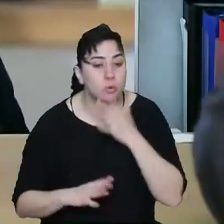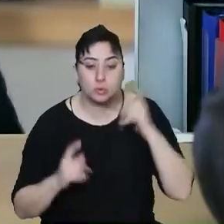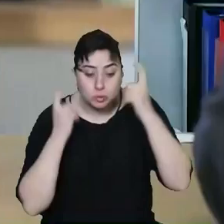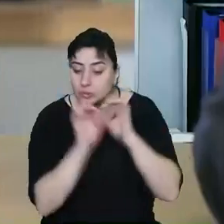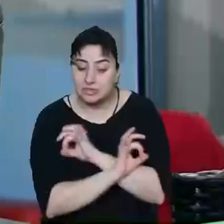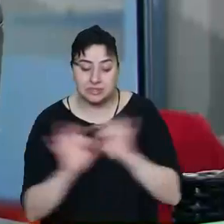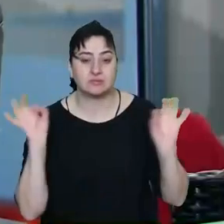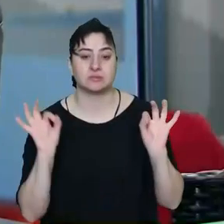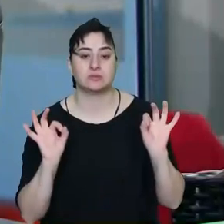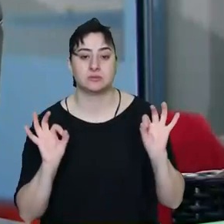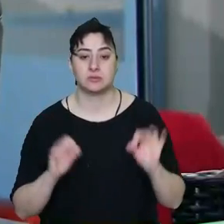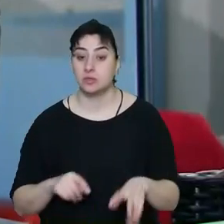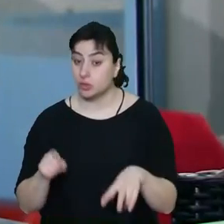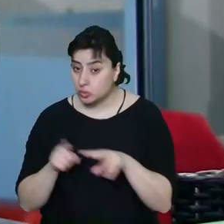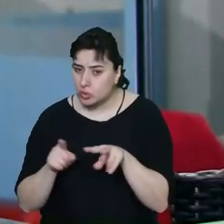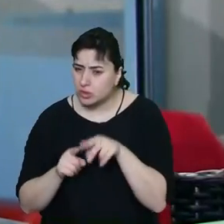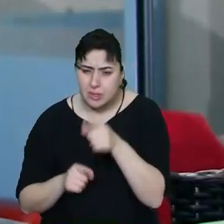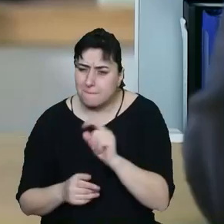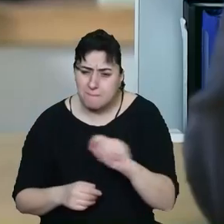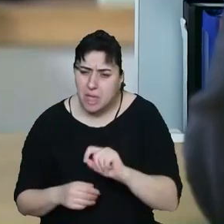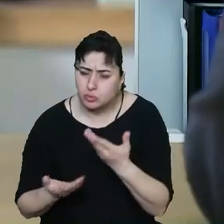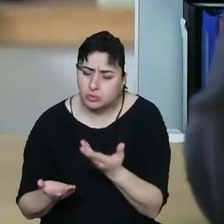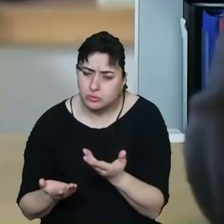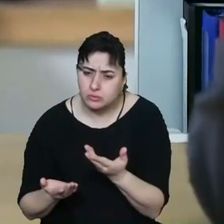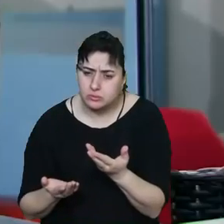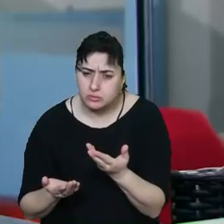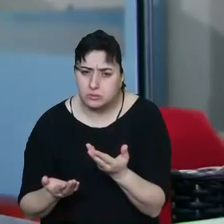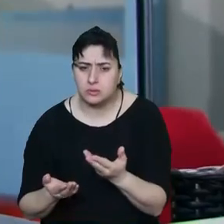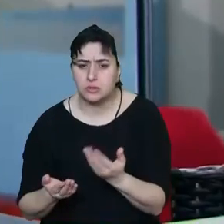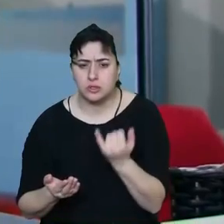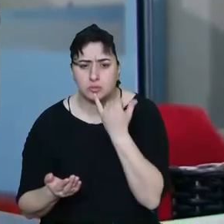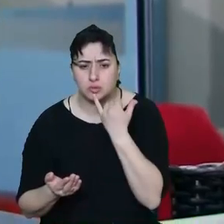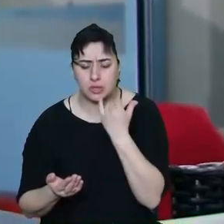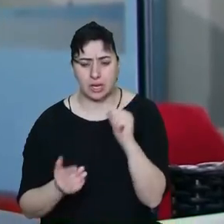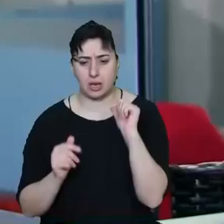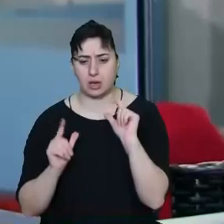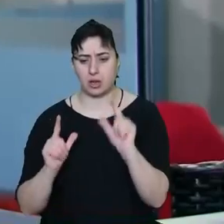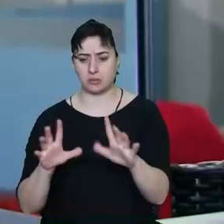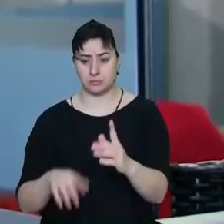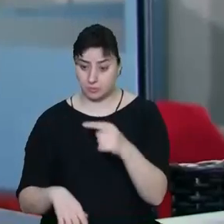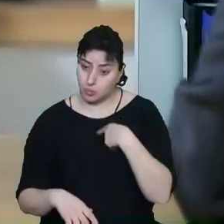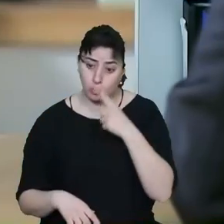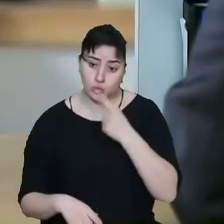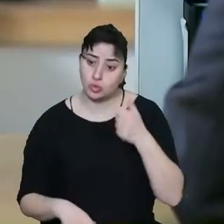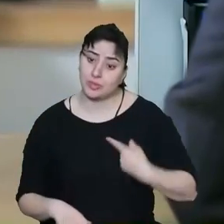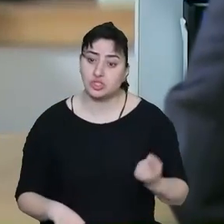falan düşünmeyeceğim. Nurhan, sen nasıl memursun ya? He? Müşteriyi geri çeviriyorsun. Bak, seni müdürüne şikayet